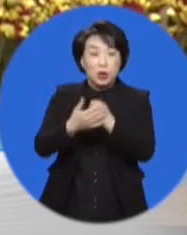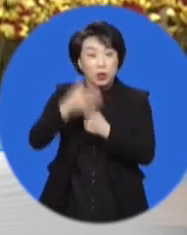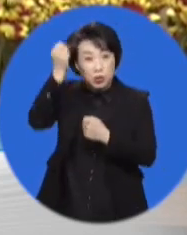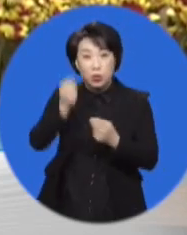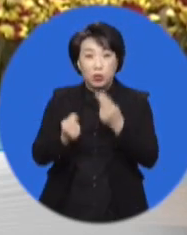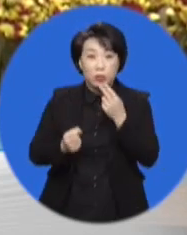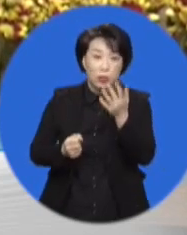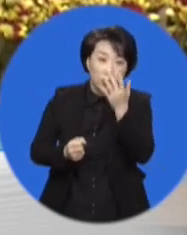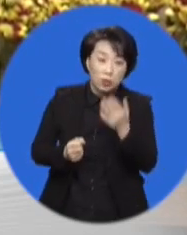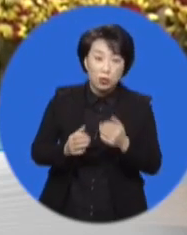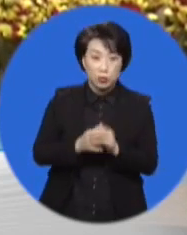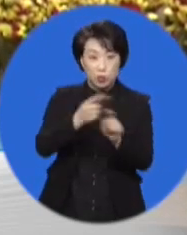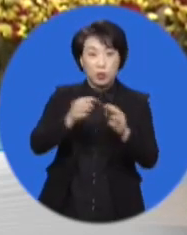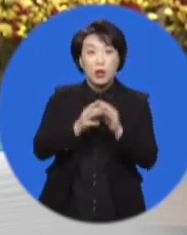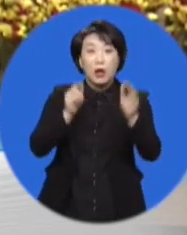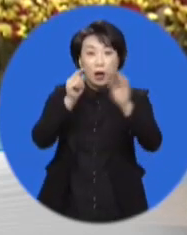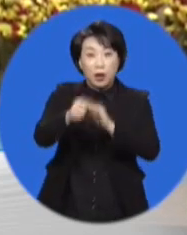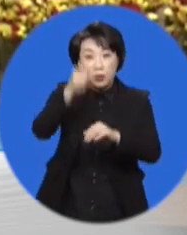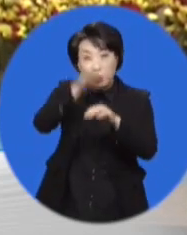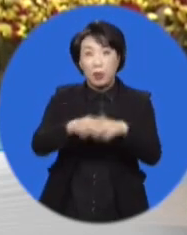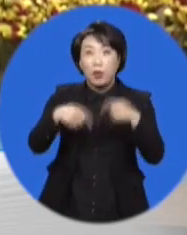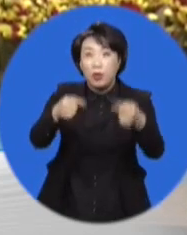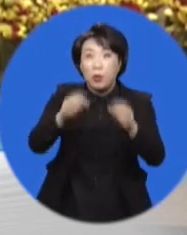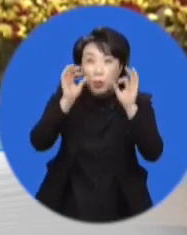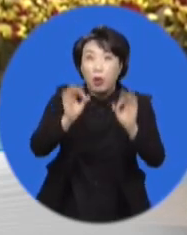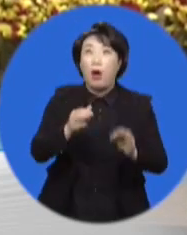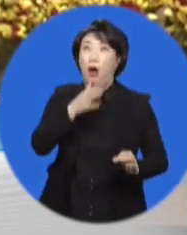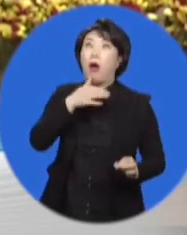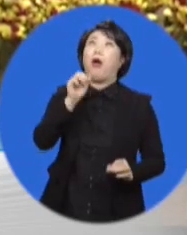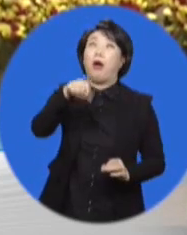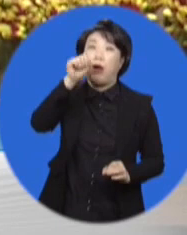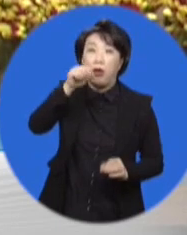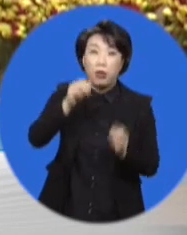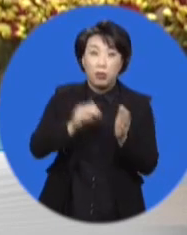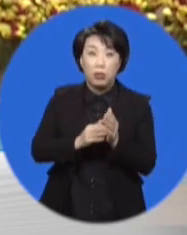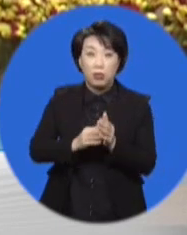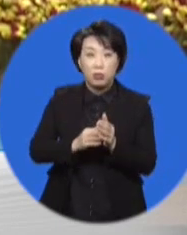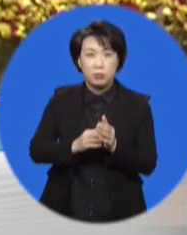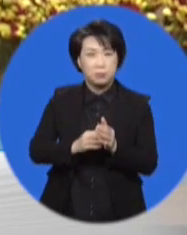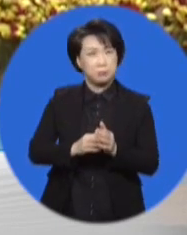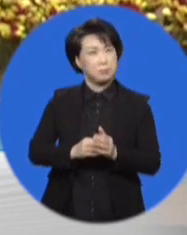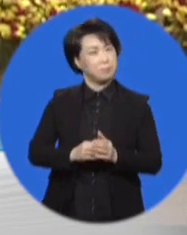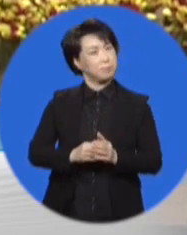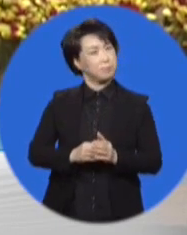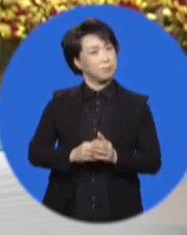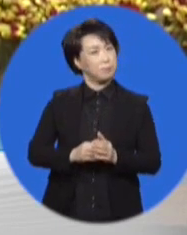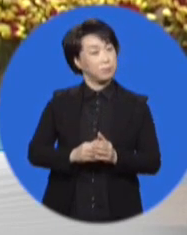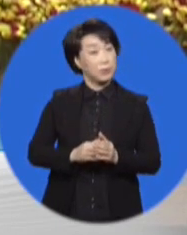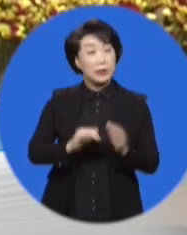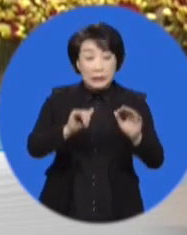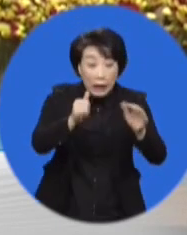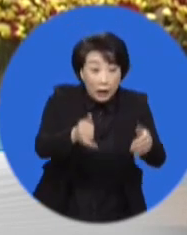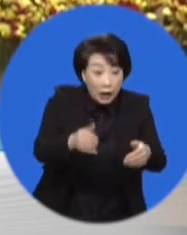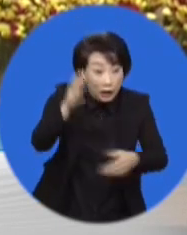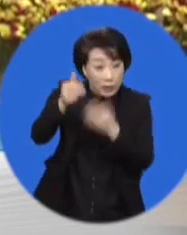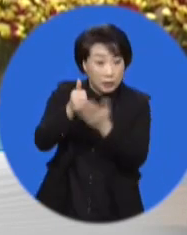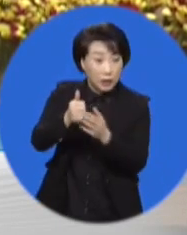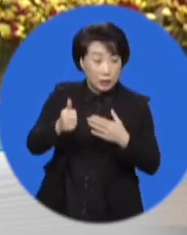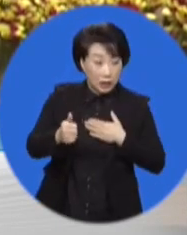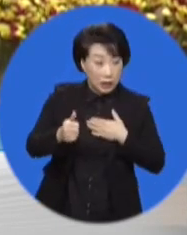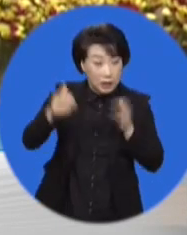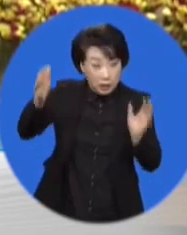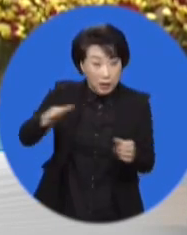기억이 안 나. 교회 와서 들으면 아 그런가 보다 그래. 너는 세상에서 하나님과